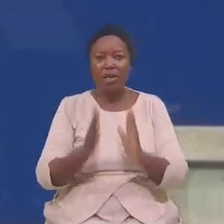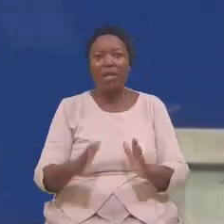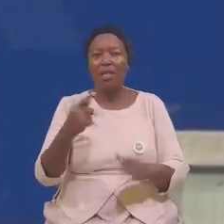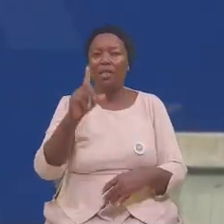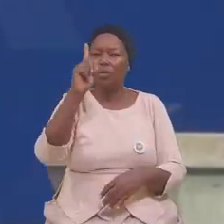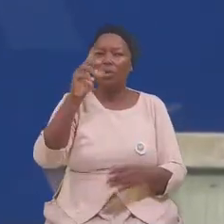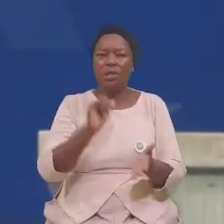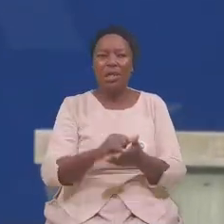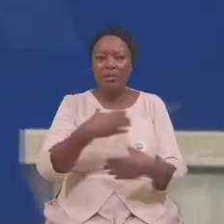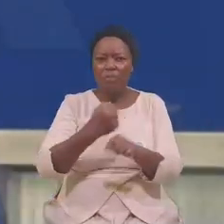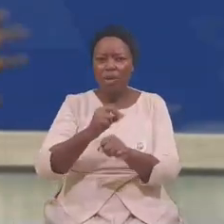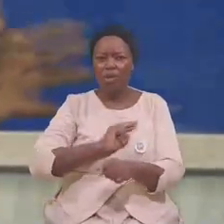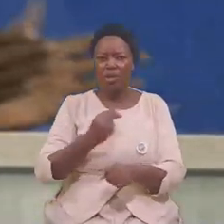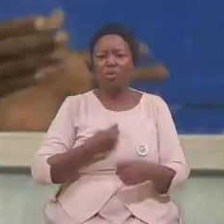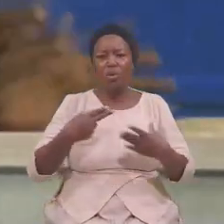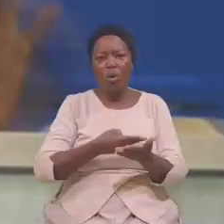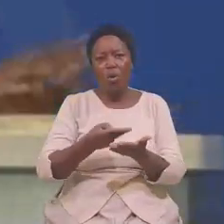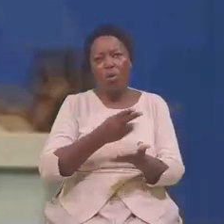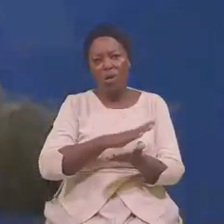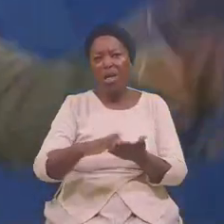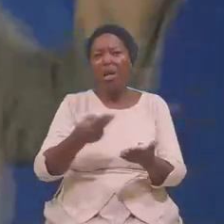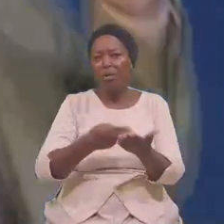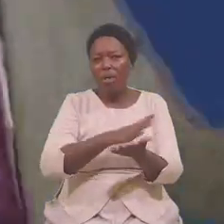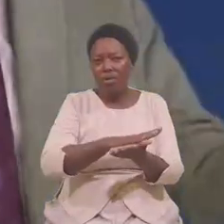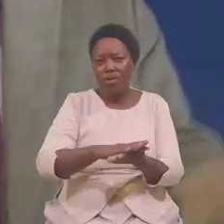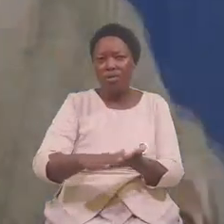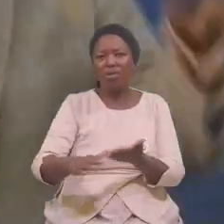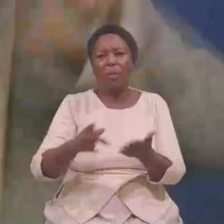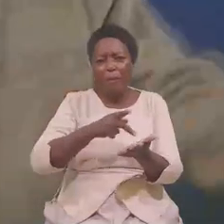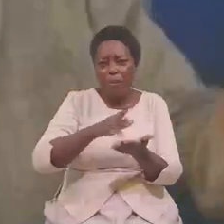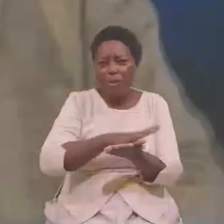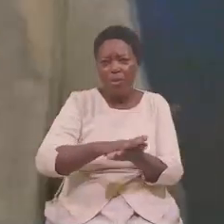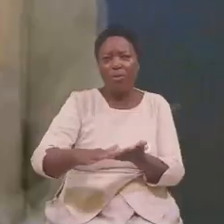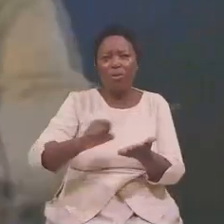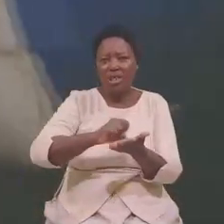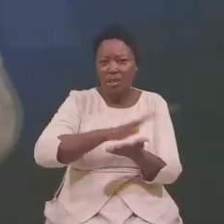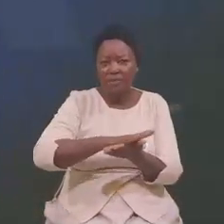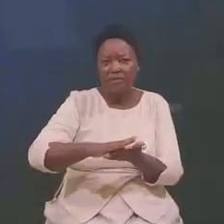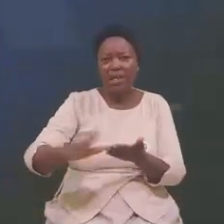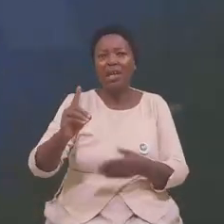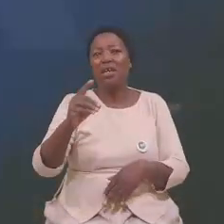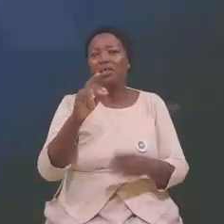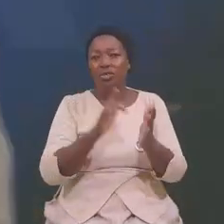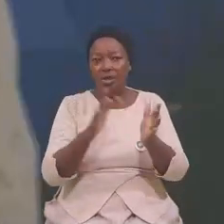nous rend saints, justes, purs, sanctifiés. Jésus-Christ